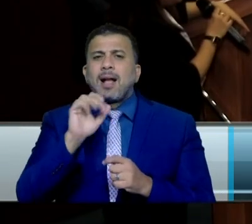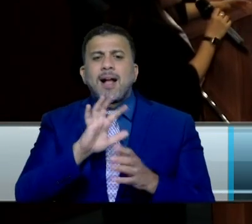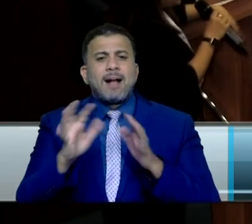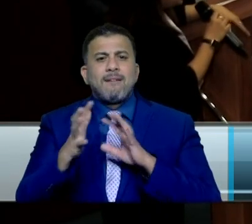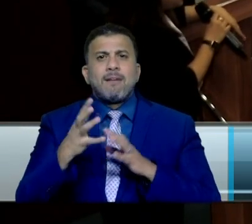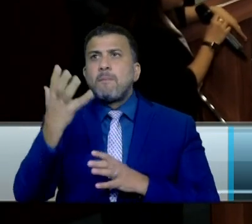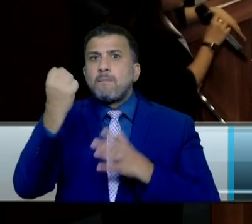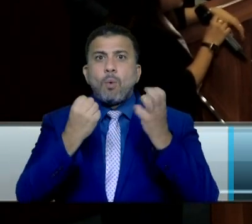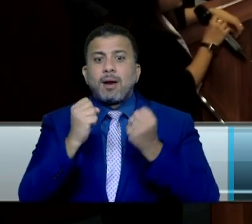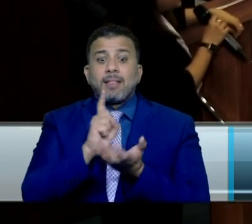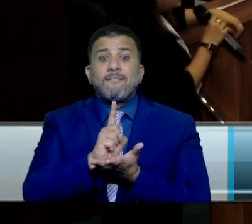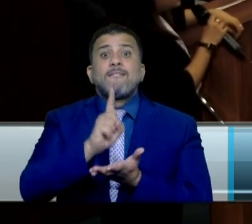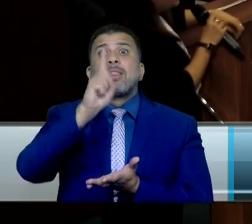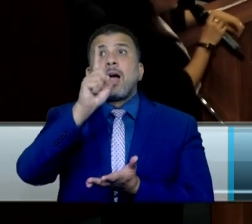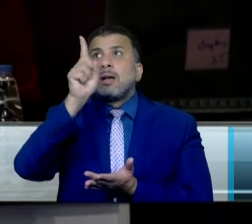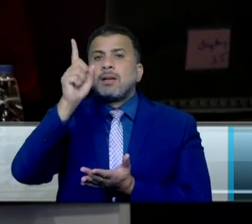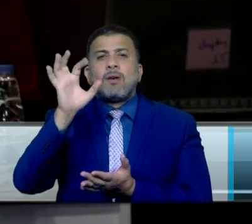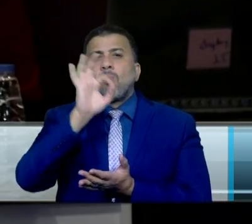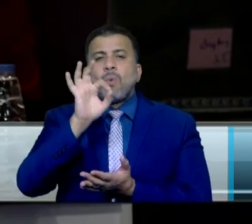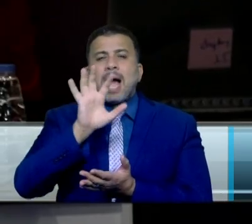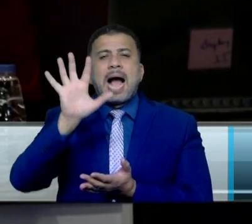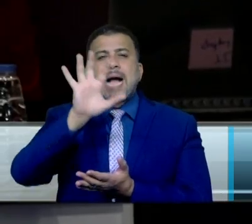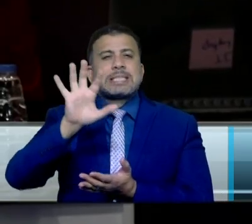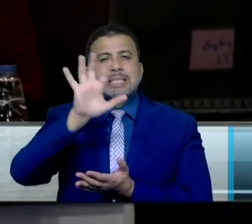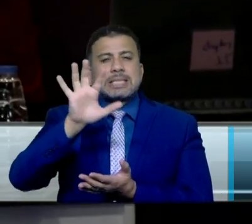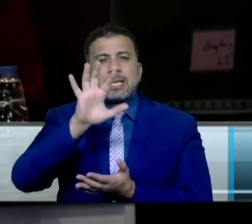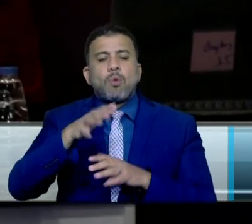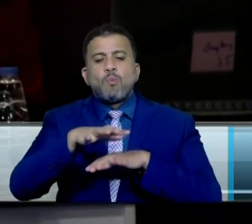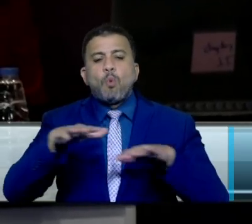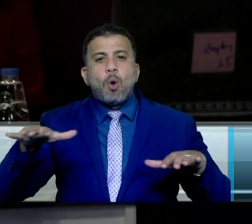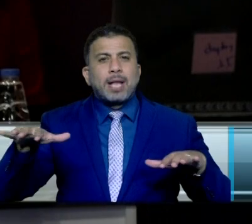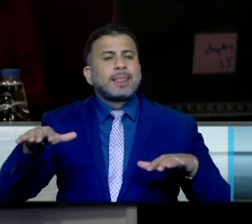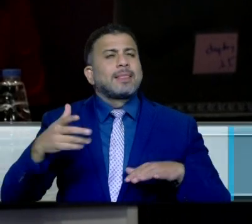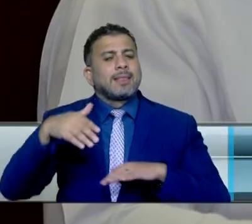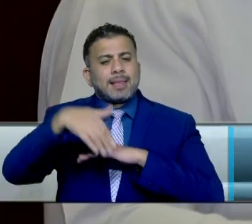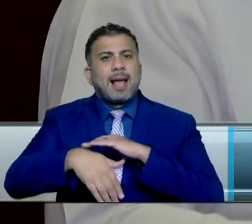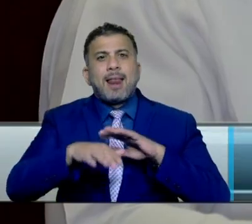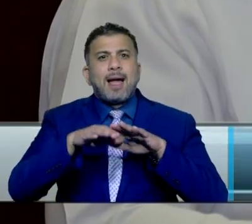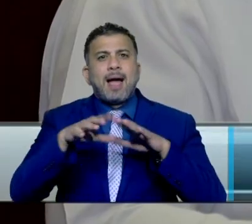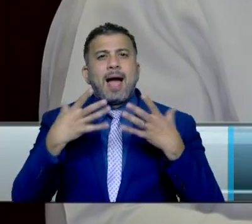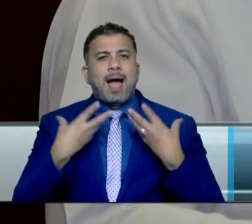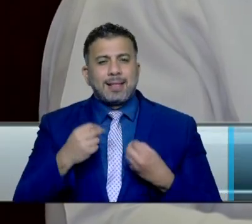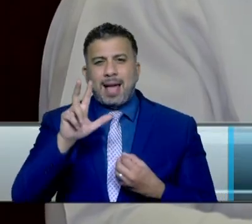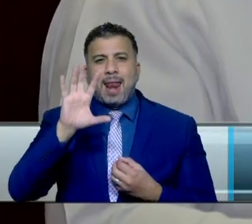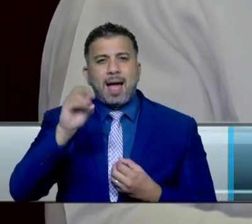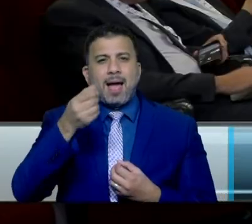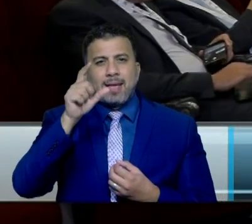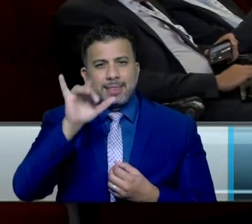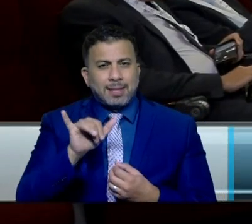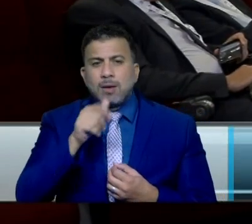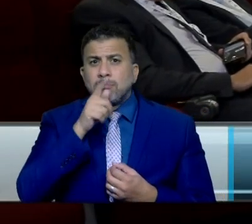استخدام الموارد الفضائيه في منطقه اسيا والمحيط الهادي وتحقيق الفهم المشترك حول الاتصالات